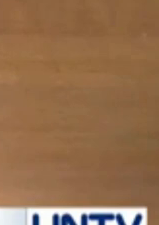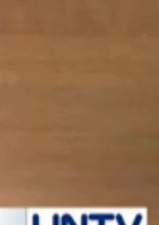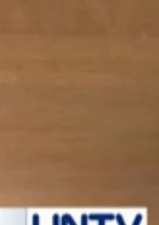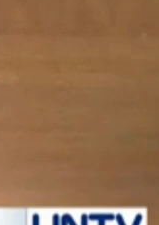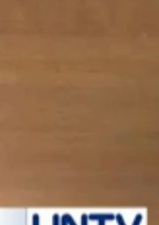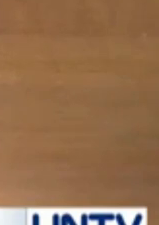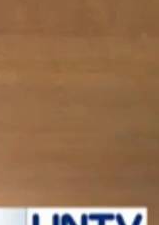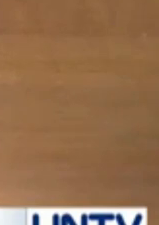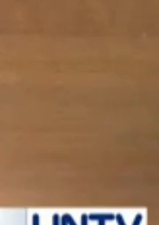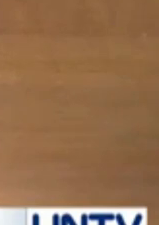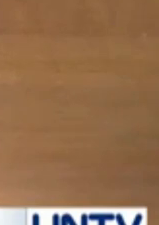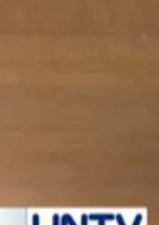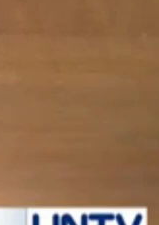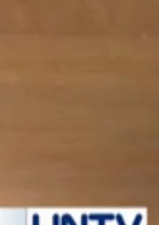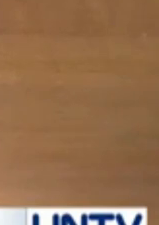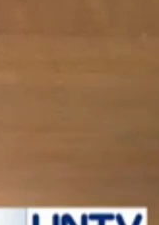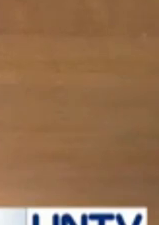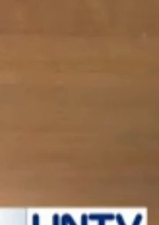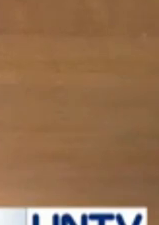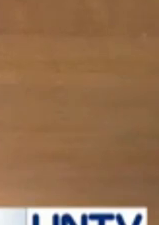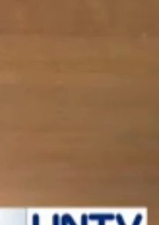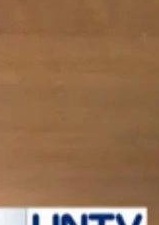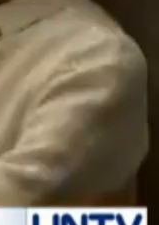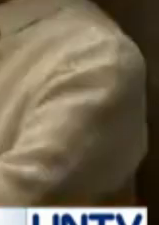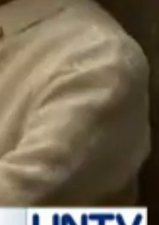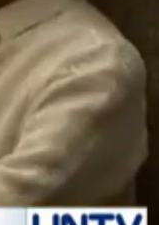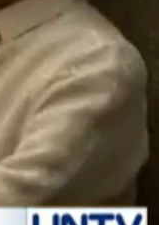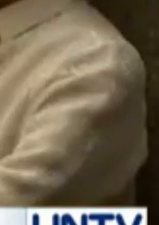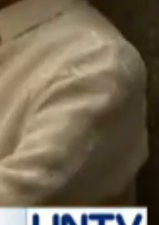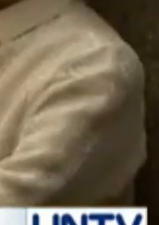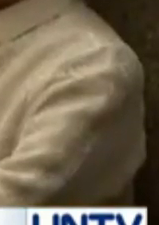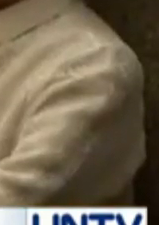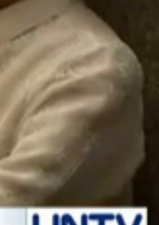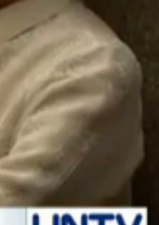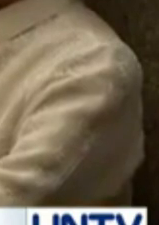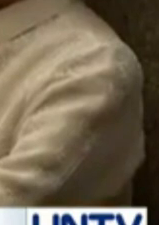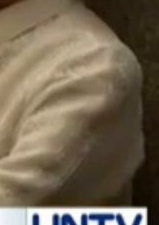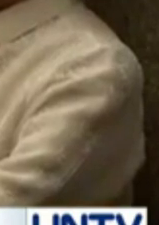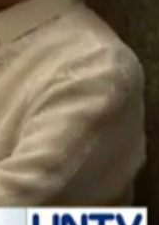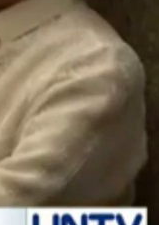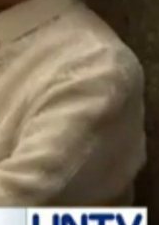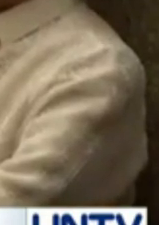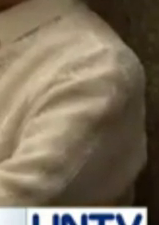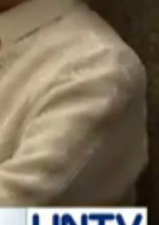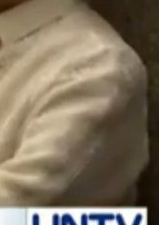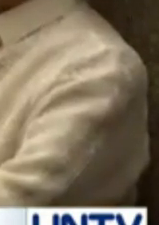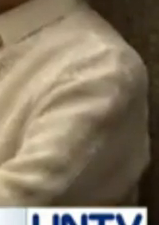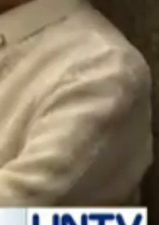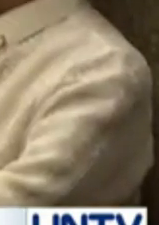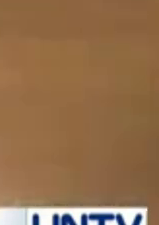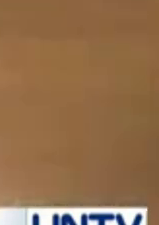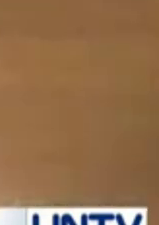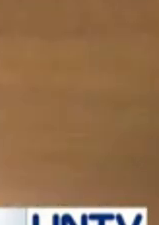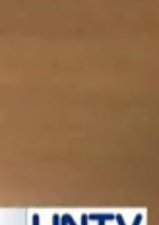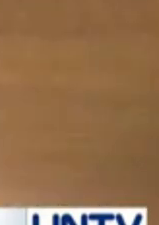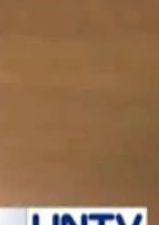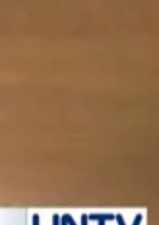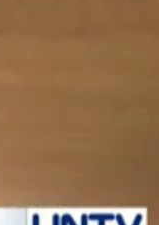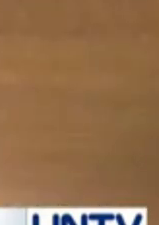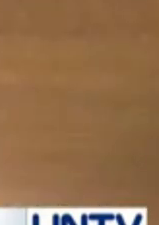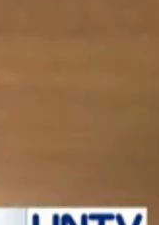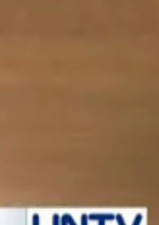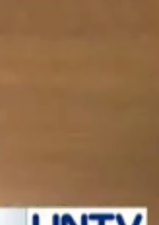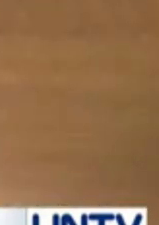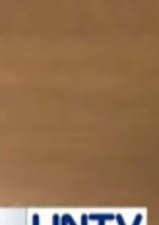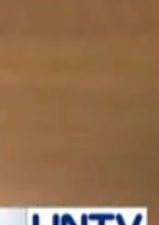our local agricultural production through consolidation, modernization, mechanization, and improvement of value